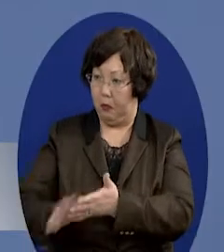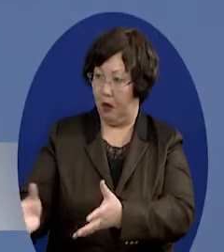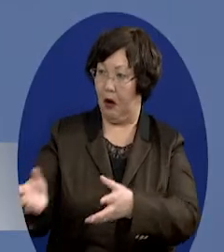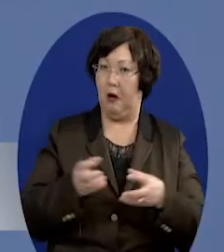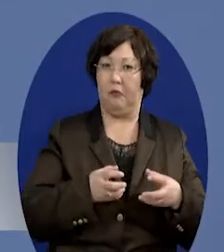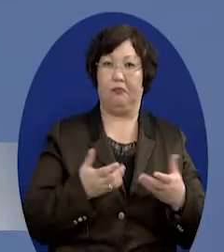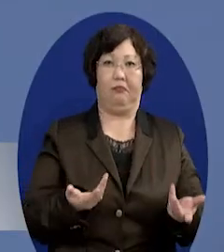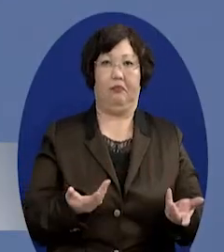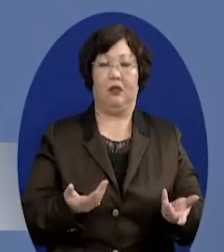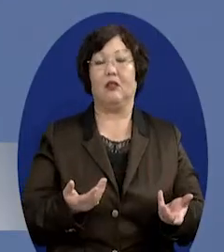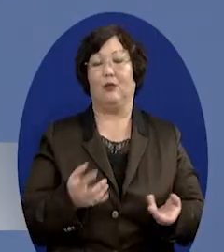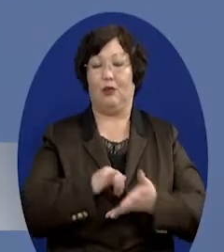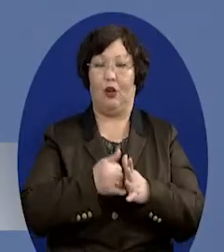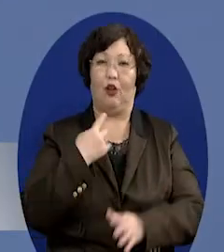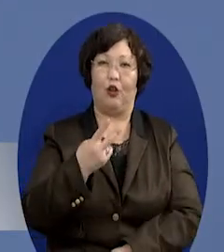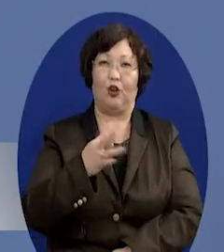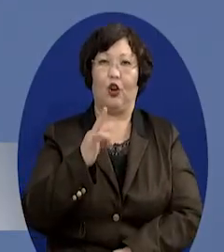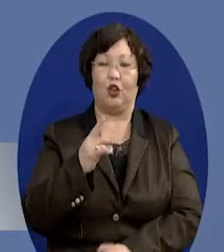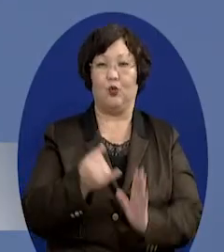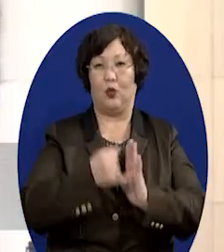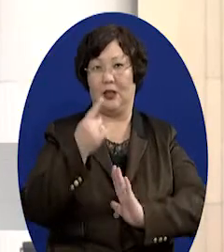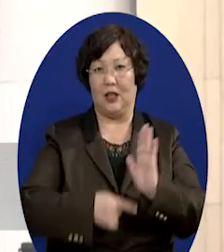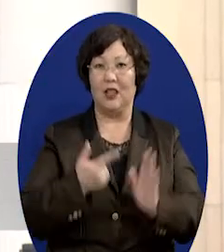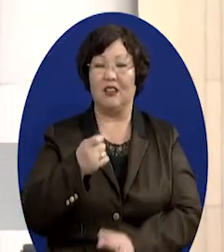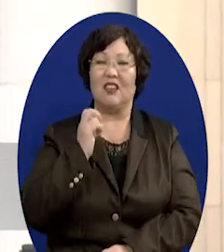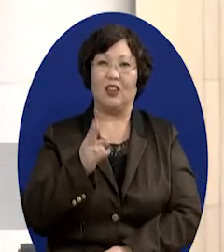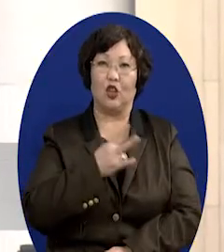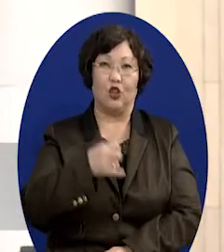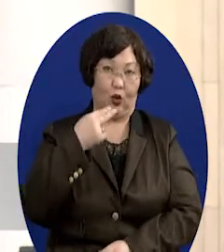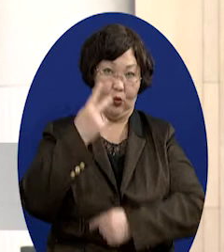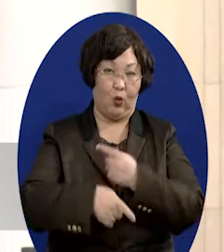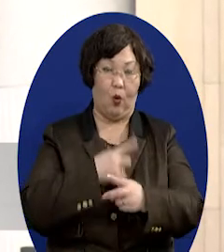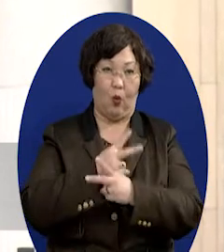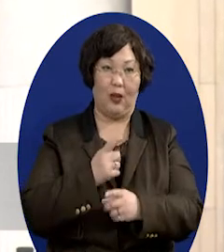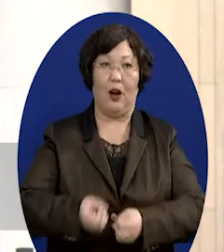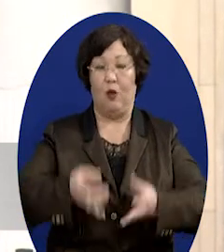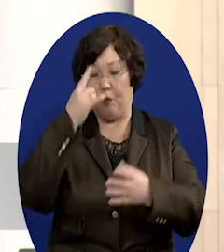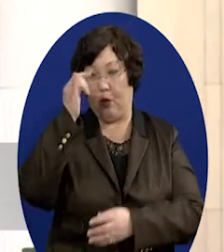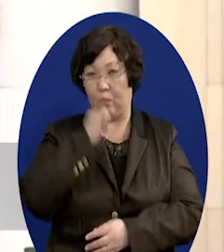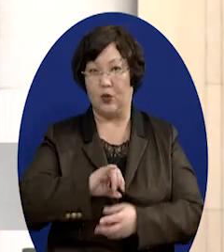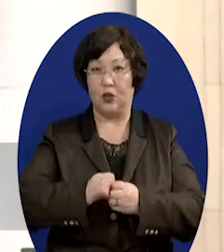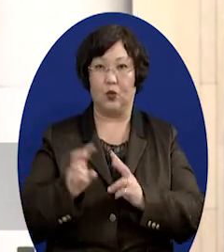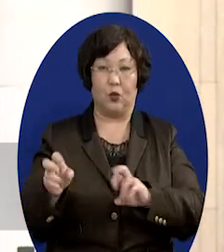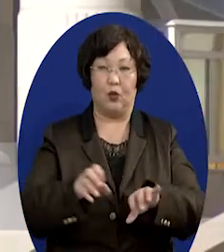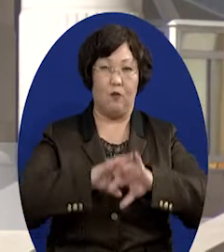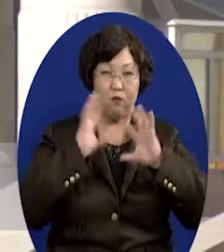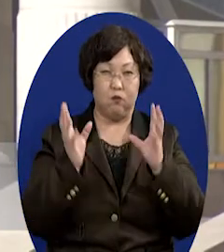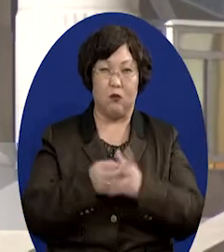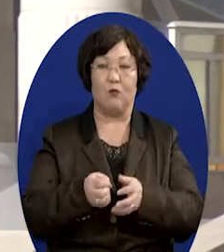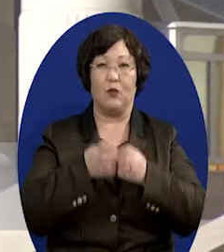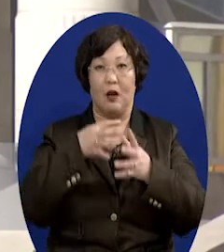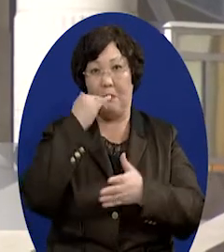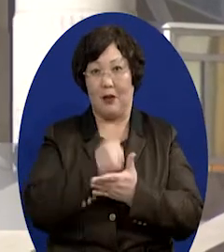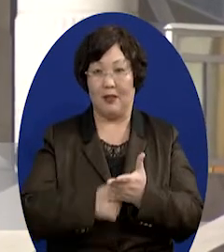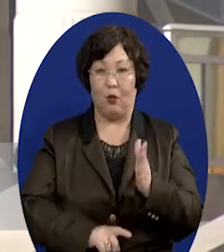шин. 2022 оны 6 дугаар сараас генетик нөөцийн тухай хууль хэрэгжиж эхэлснээр Монгол оронд хийсэн бүх судалгааны бүтээлийг баталгаажуулж гарал